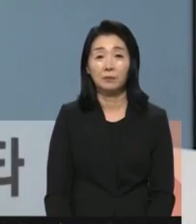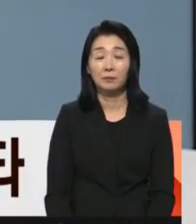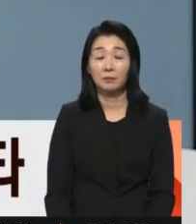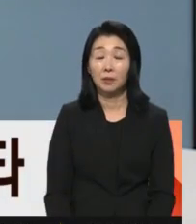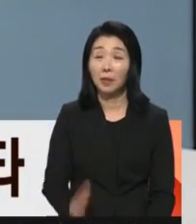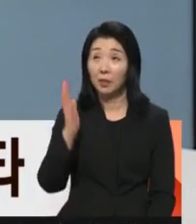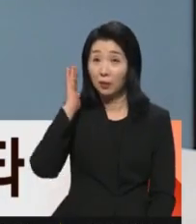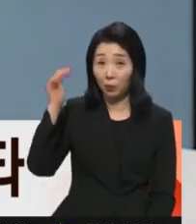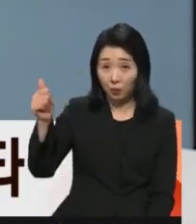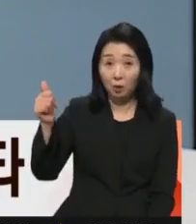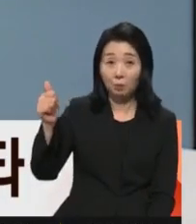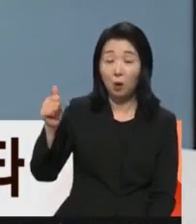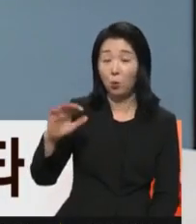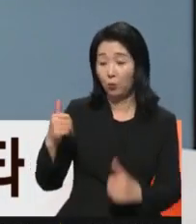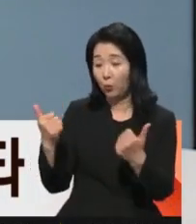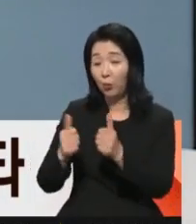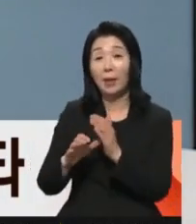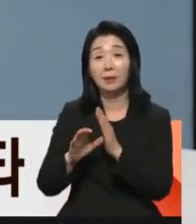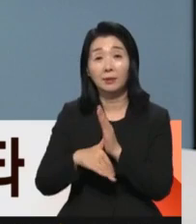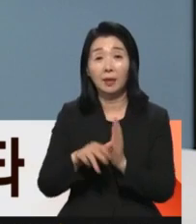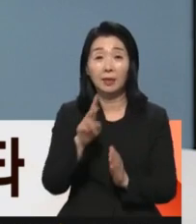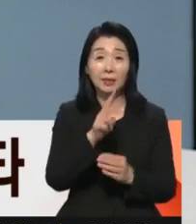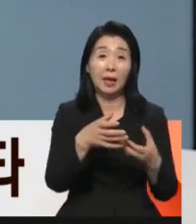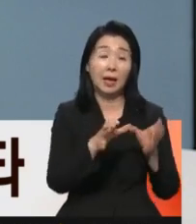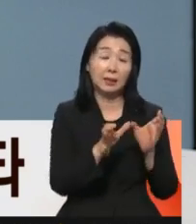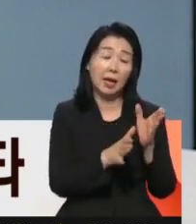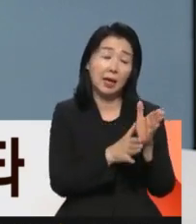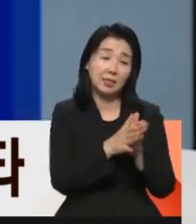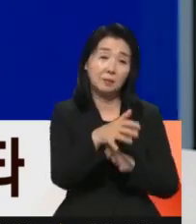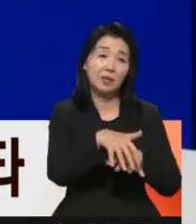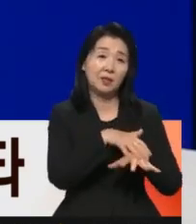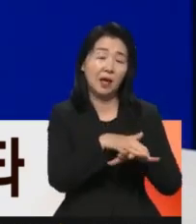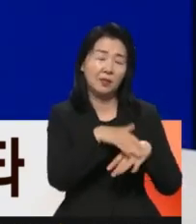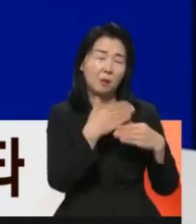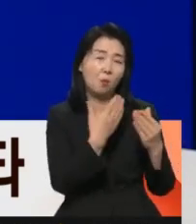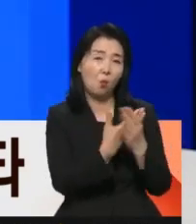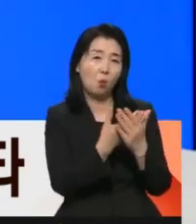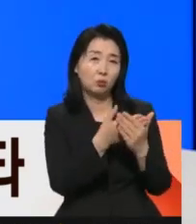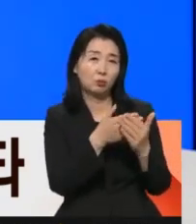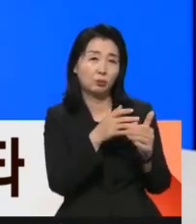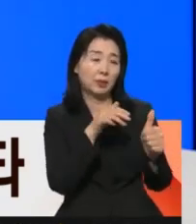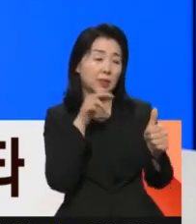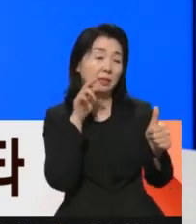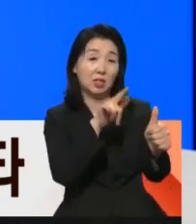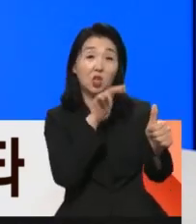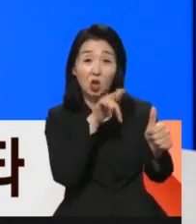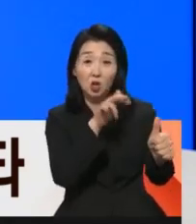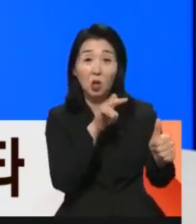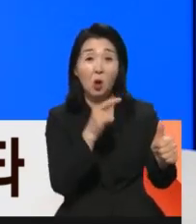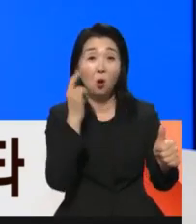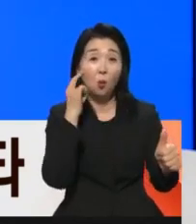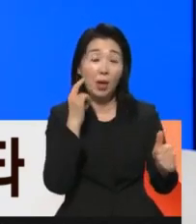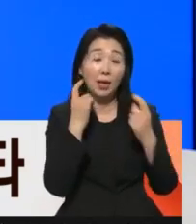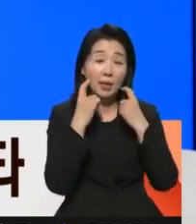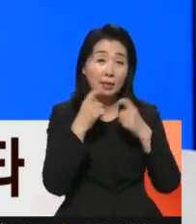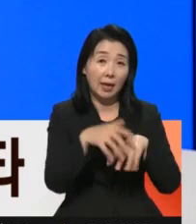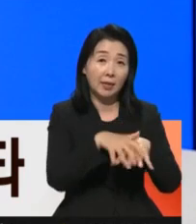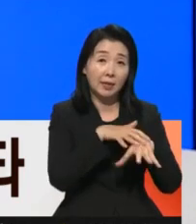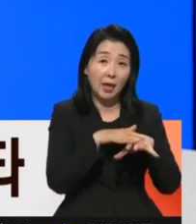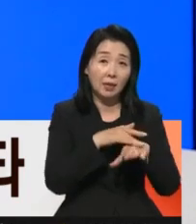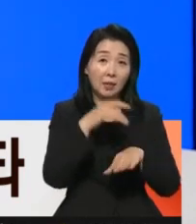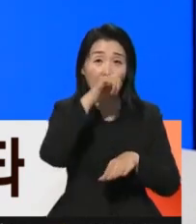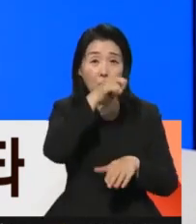윤석열 대통령이 오늘 국무회의에서 야당과 시민단체를 집중 지적했습니다. 특히 민간단체 보조금의 경우 지난 정부에서 2조